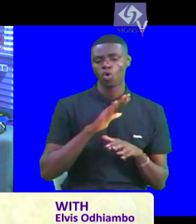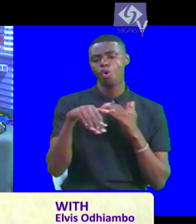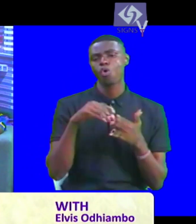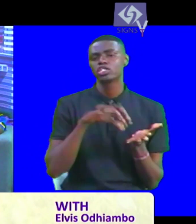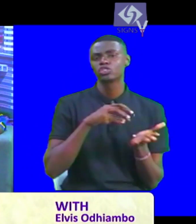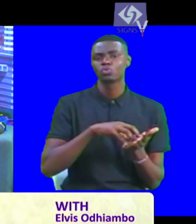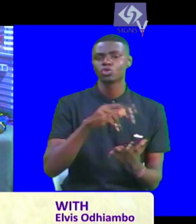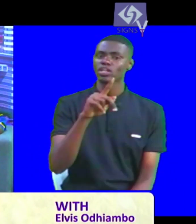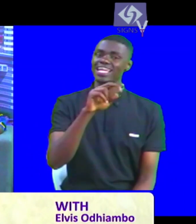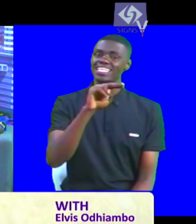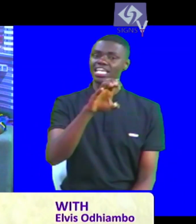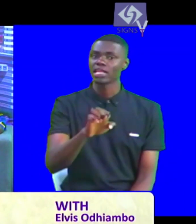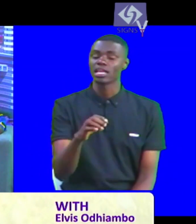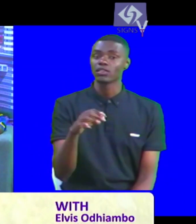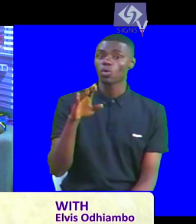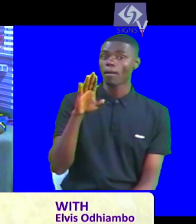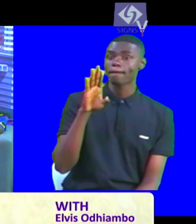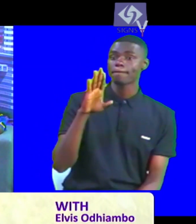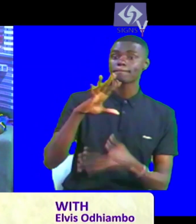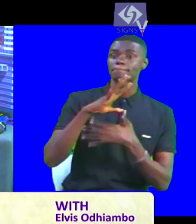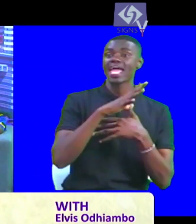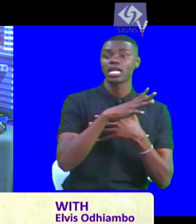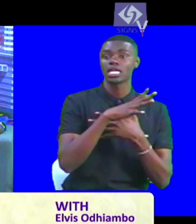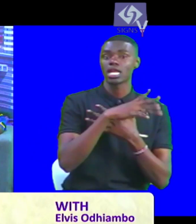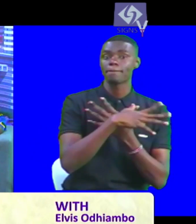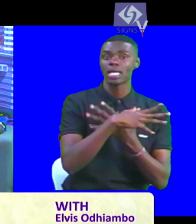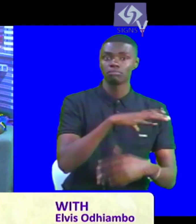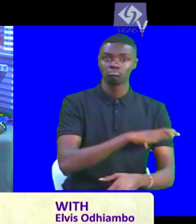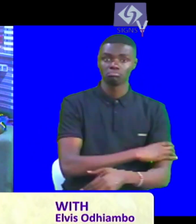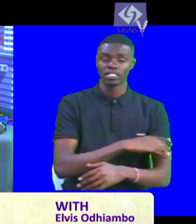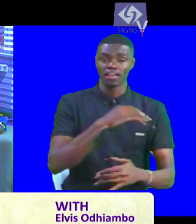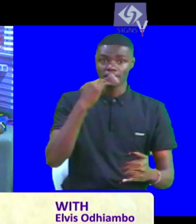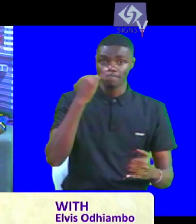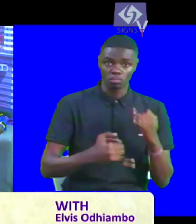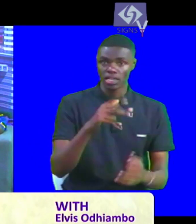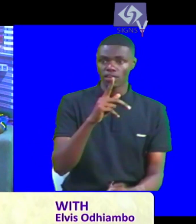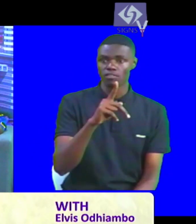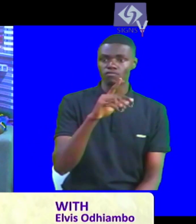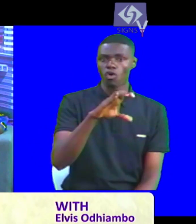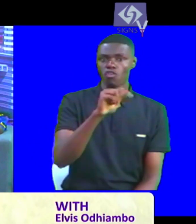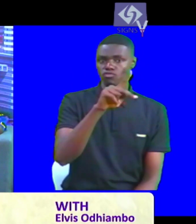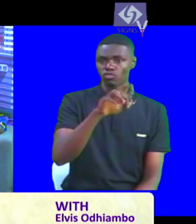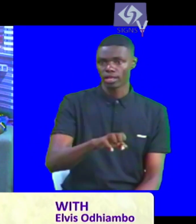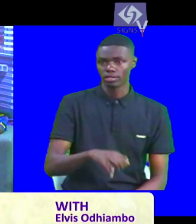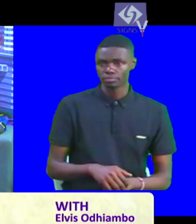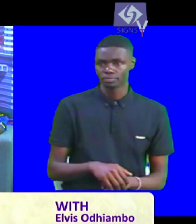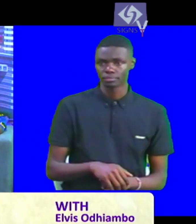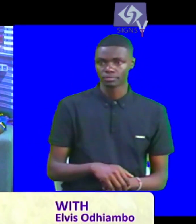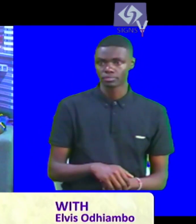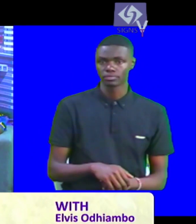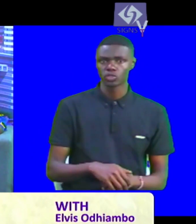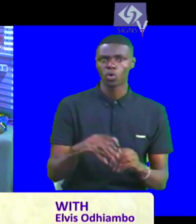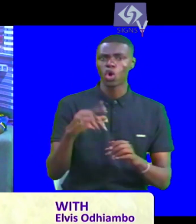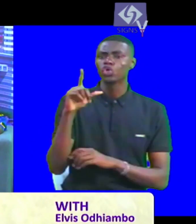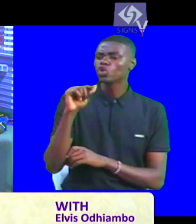atajituma. So atashaingia timu kubwa. Hapo sawa. Alafu hii situation yote ya Kane unaona aje? Bayern Munich they have submitted their final